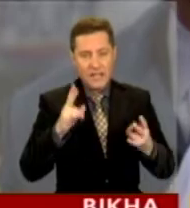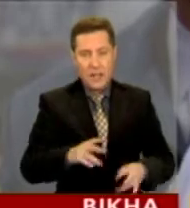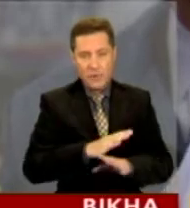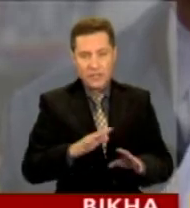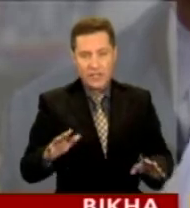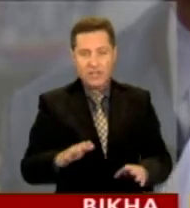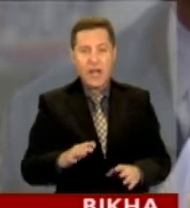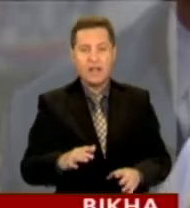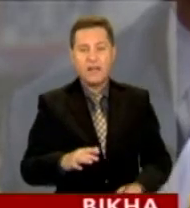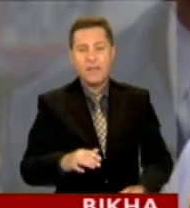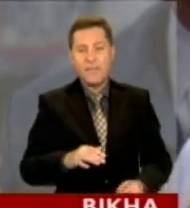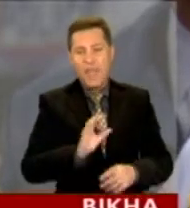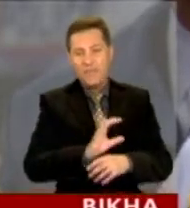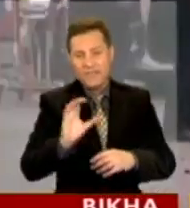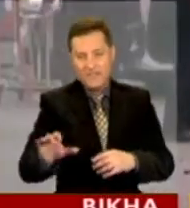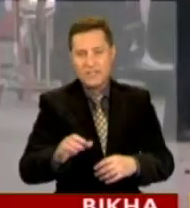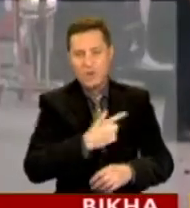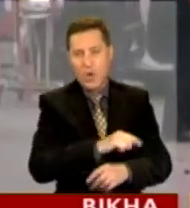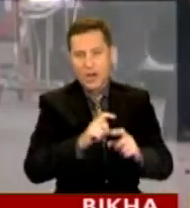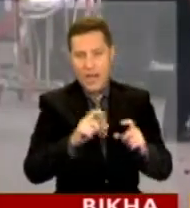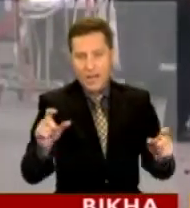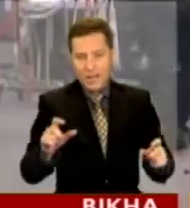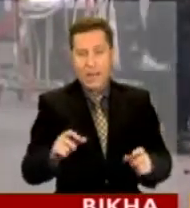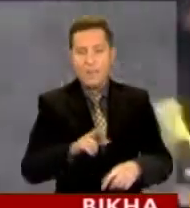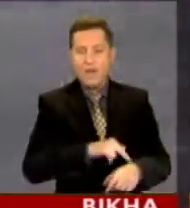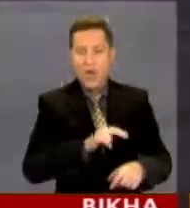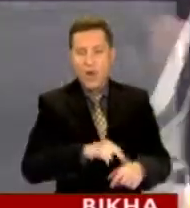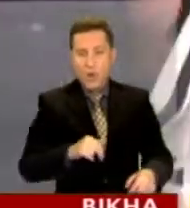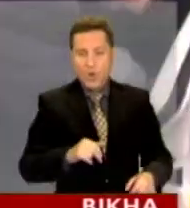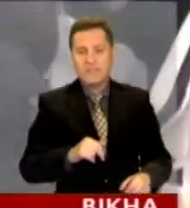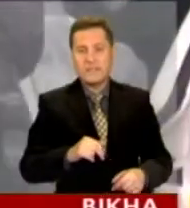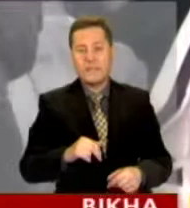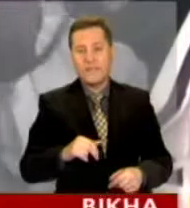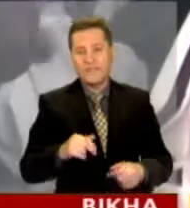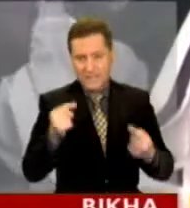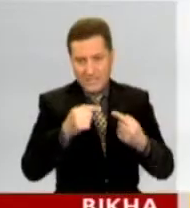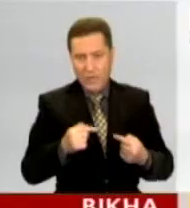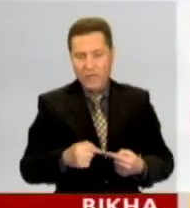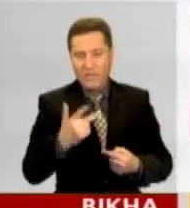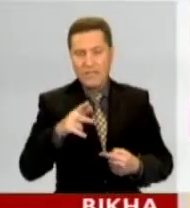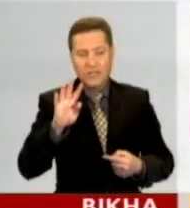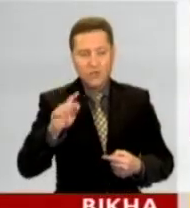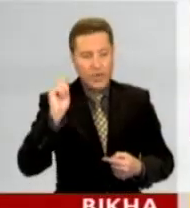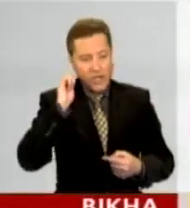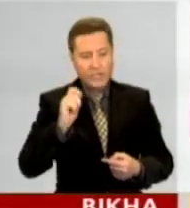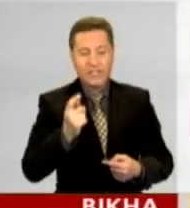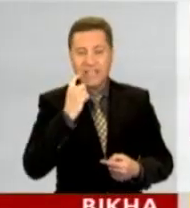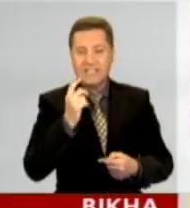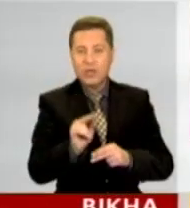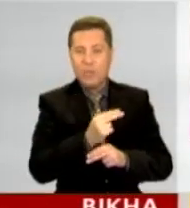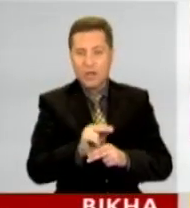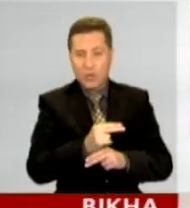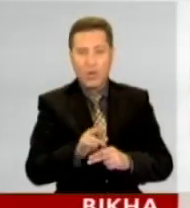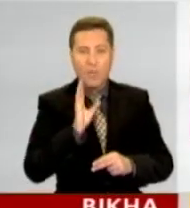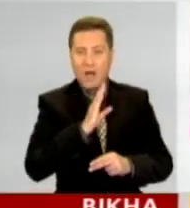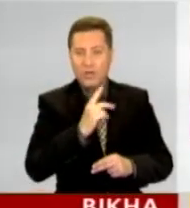всяк випадок відвіз її до лікарні. Правоохоронці вже встановили на таран Білого дому. Пішла 34-річна стоматолог, мати-одиначка